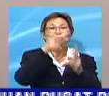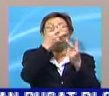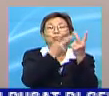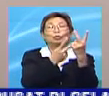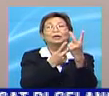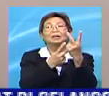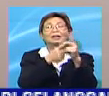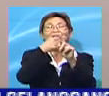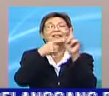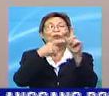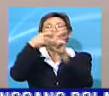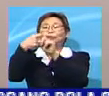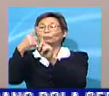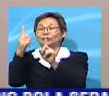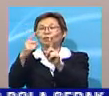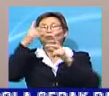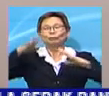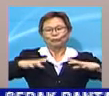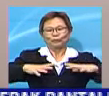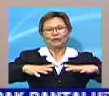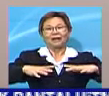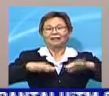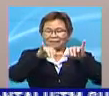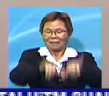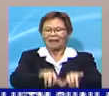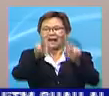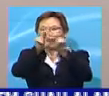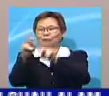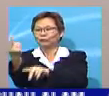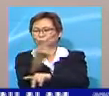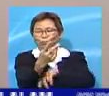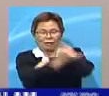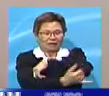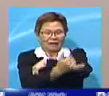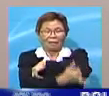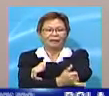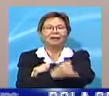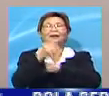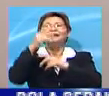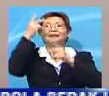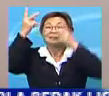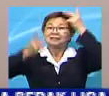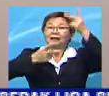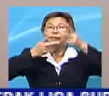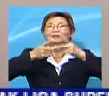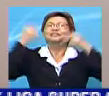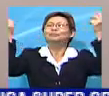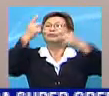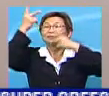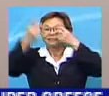mempromosi keistimewaan pengalaman percutian inap desa di kedua buah negara sempena Tahun Melawat Asean